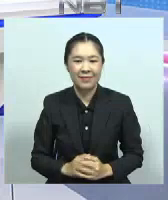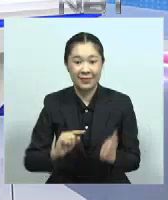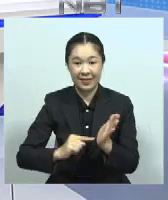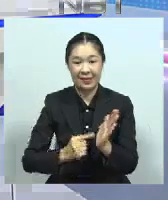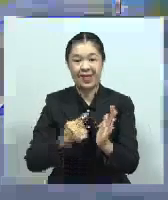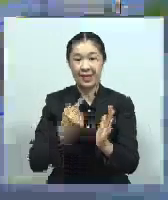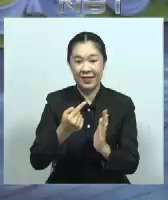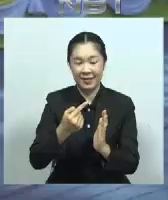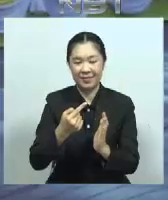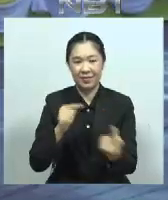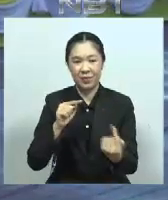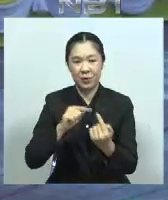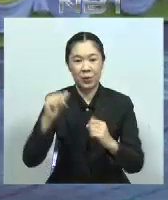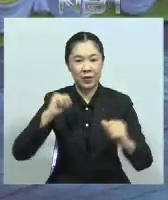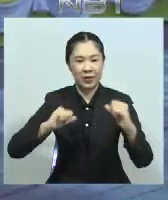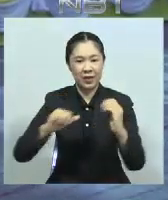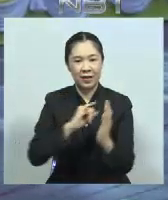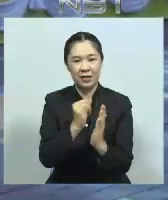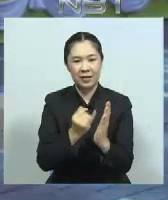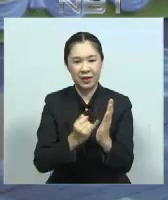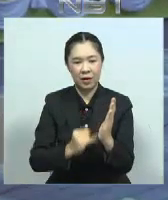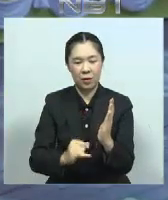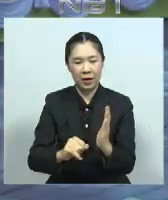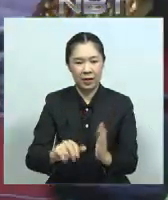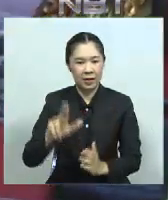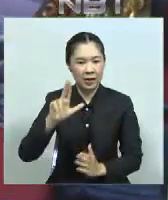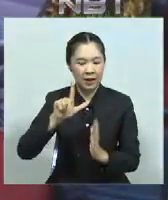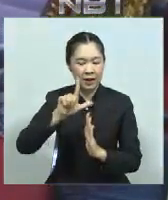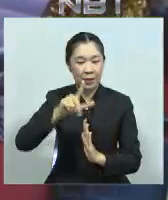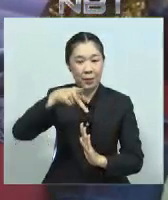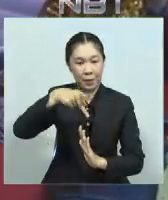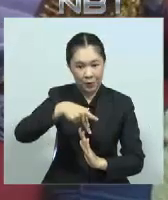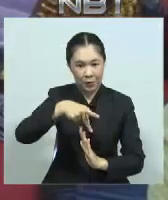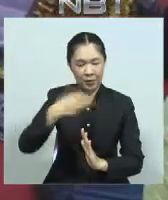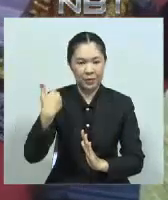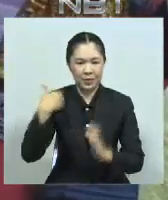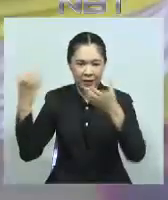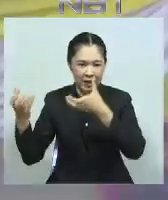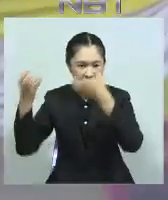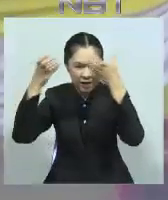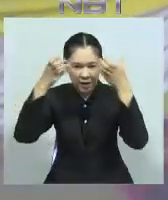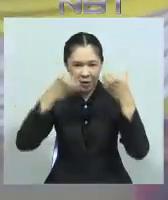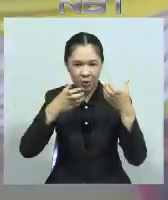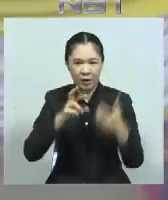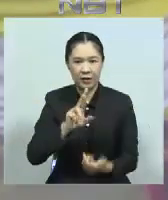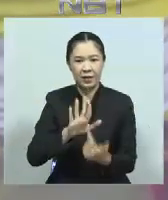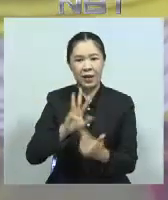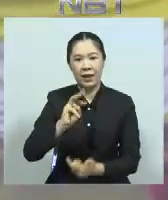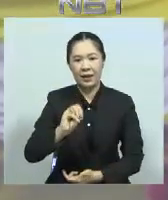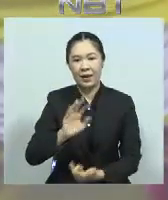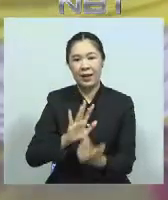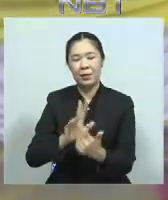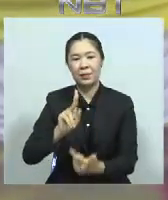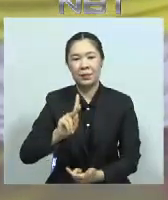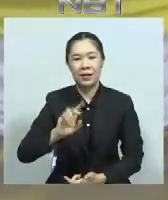เริ่มกันที่งานมหรสพสมโพธินะคะที่จังหวัดลำพูนค่ะกับการแสดงโขนเทิดพระเกียรติเรื่องรามเกียรติ์ชุดพระบาร